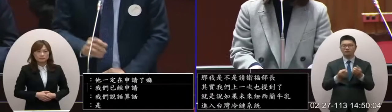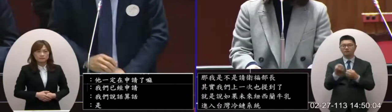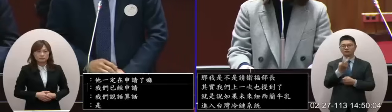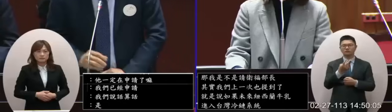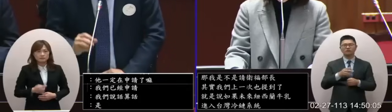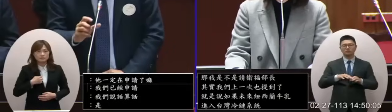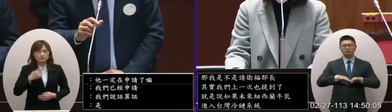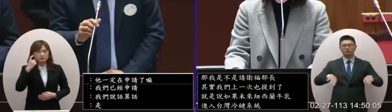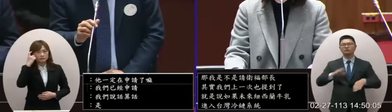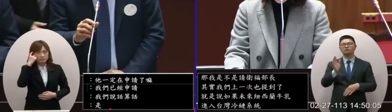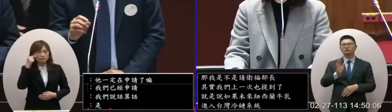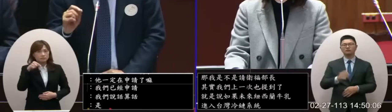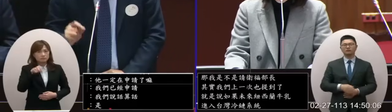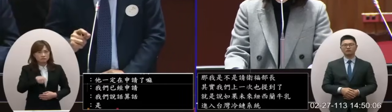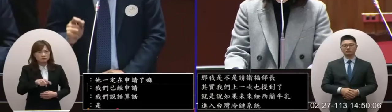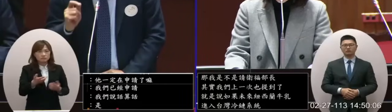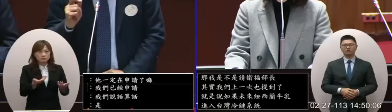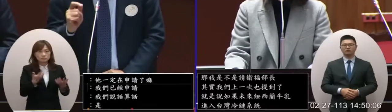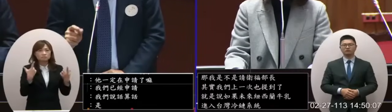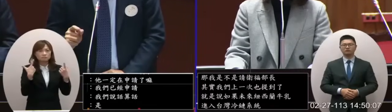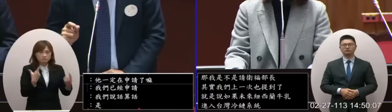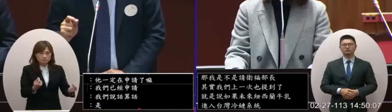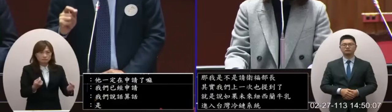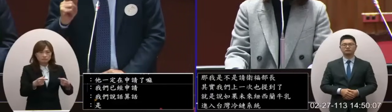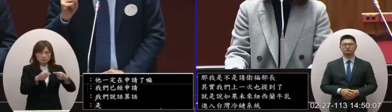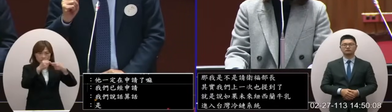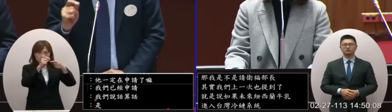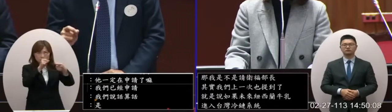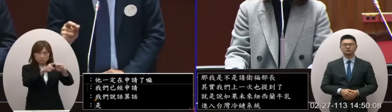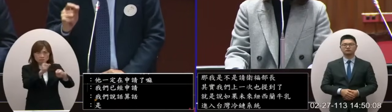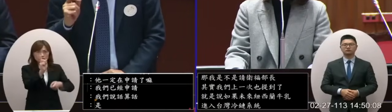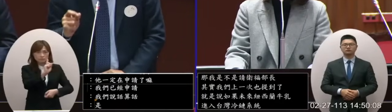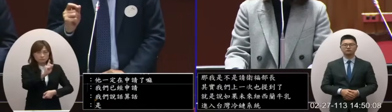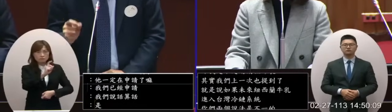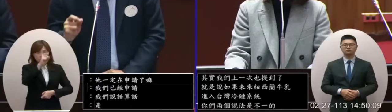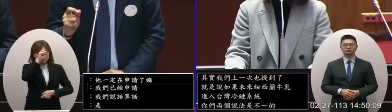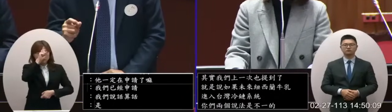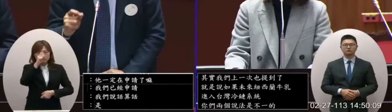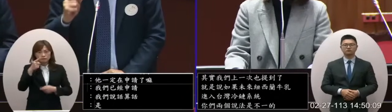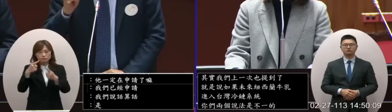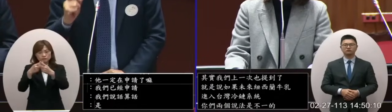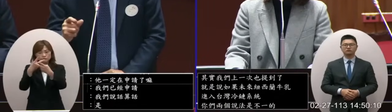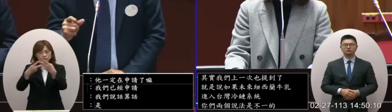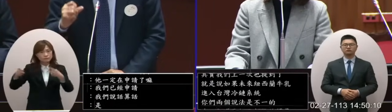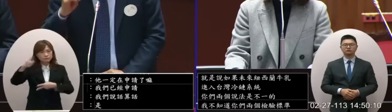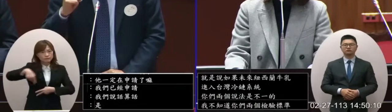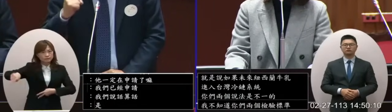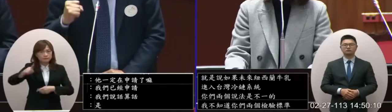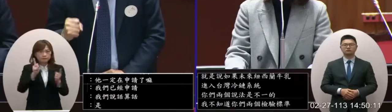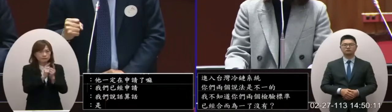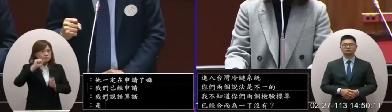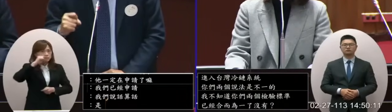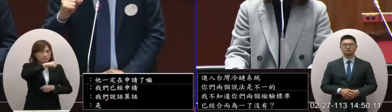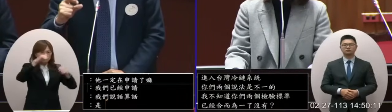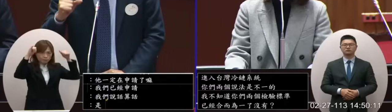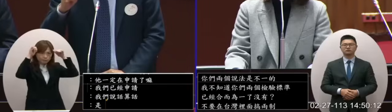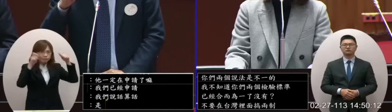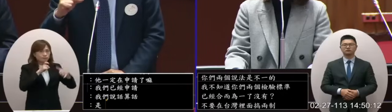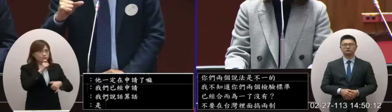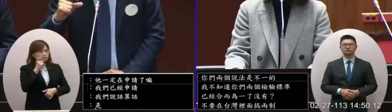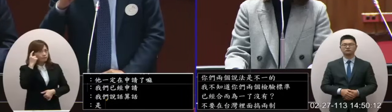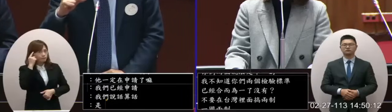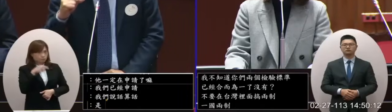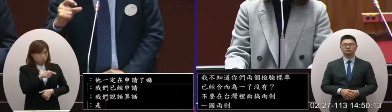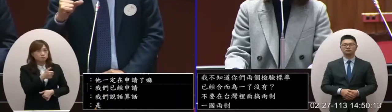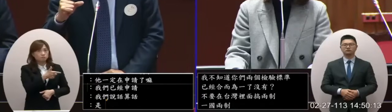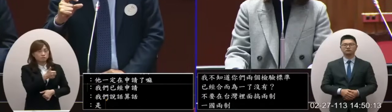嘛。 我想哦，基本上我们第一个最重要的目标就是要让我们的消费者认同我们台湾的牛奶，所以我们